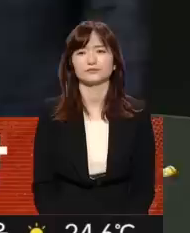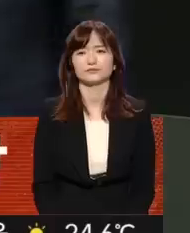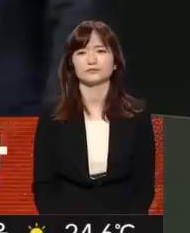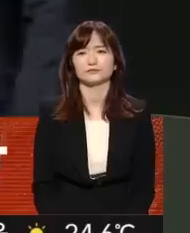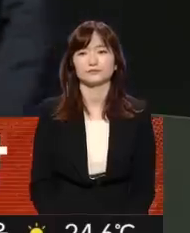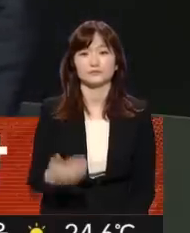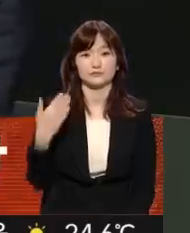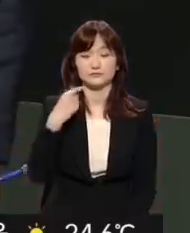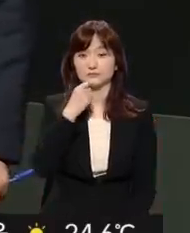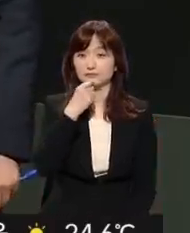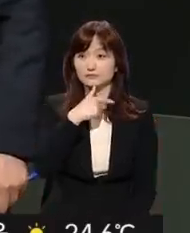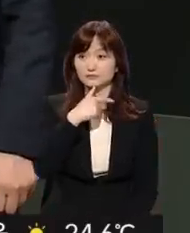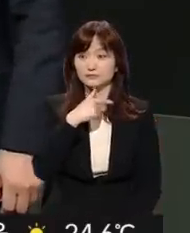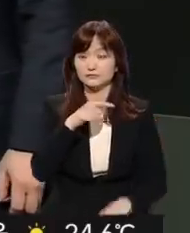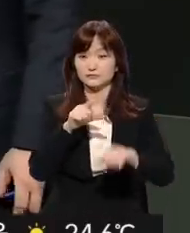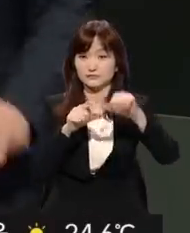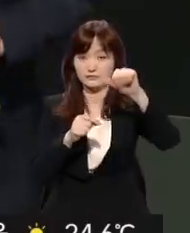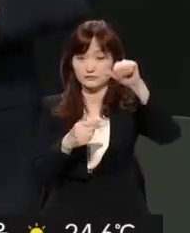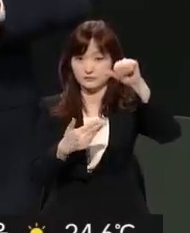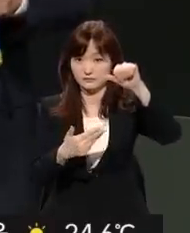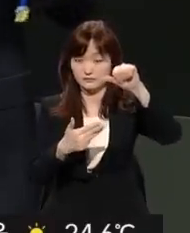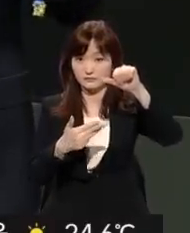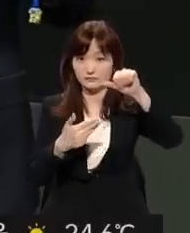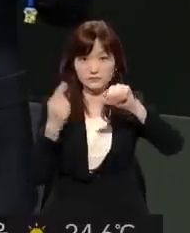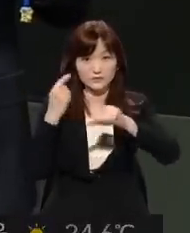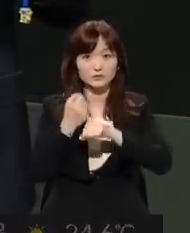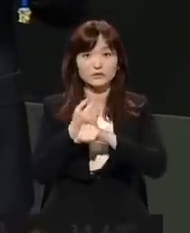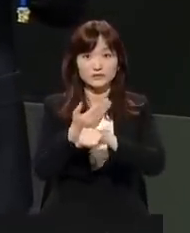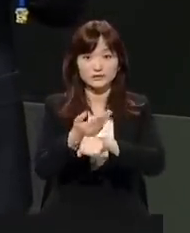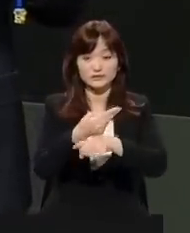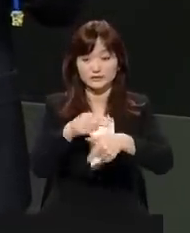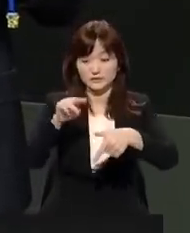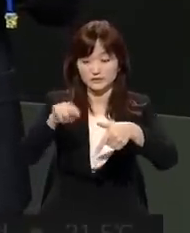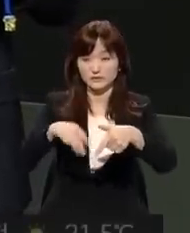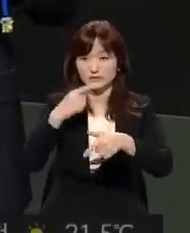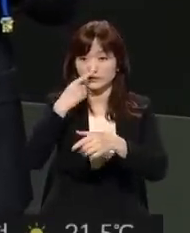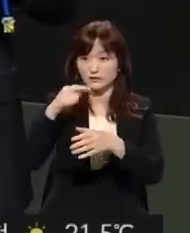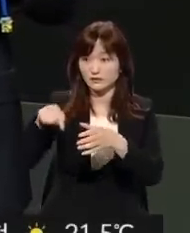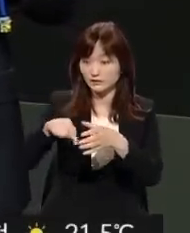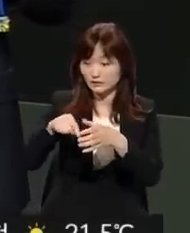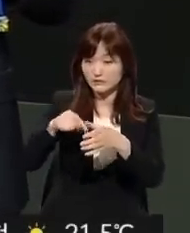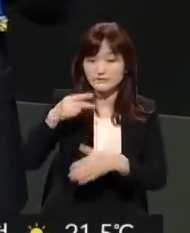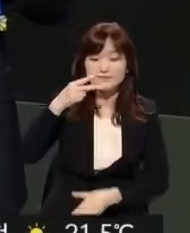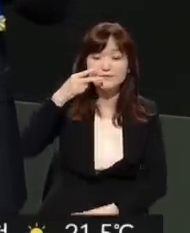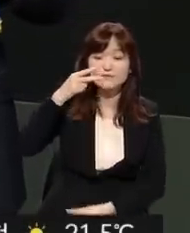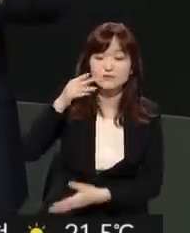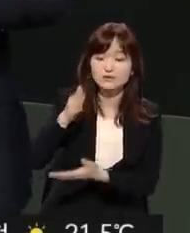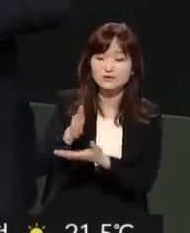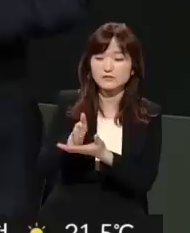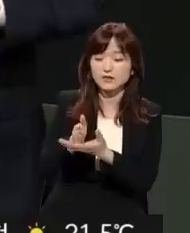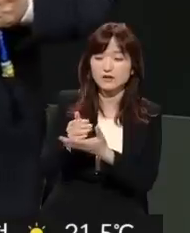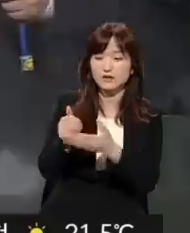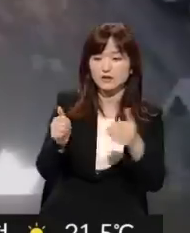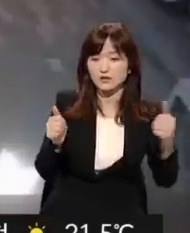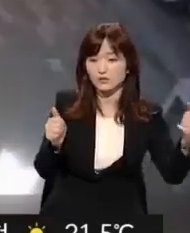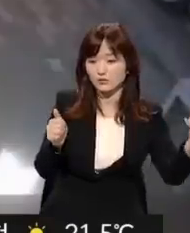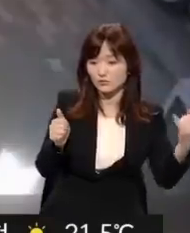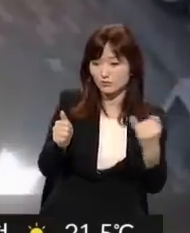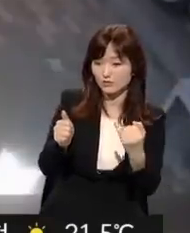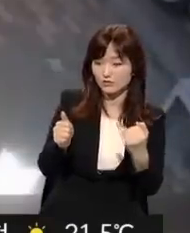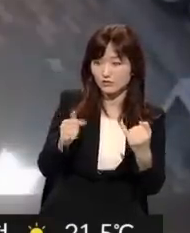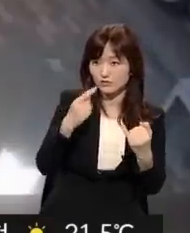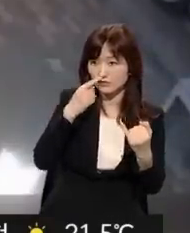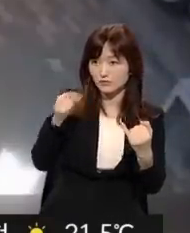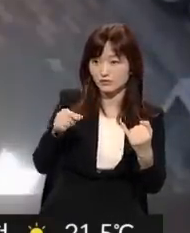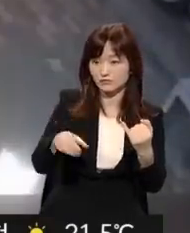월요일 날 어버이날 전해드렸던 그 사건 인천의 한 카페에서 담배 피지 말라고 했더니 커피잔 촥 집어